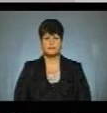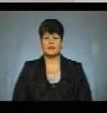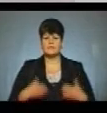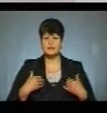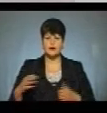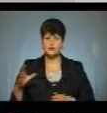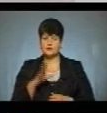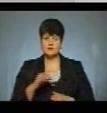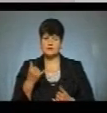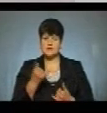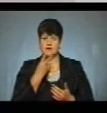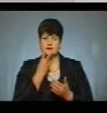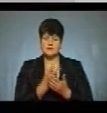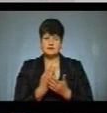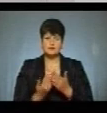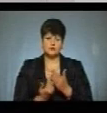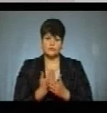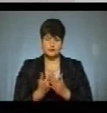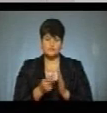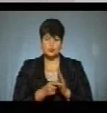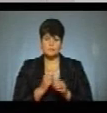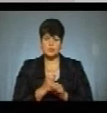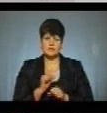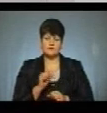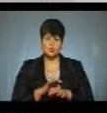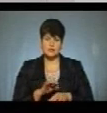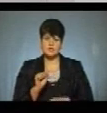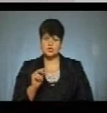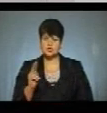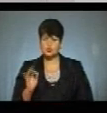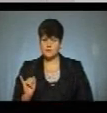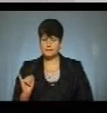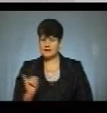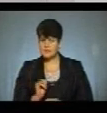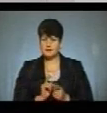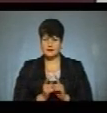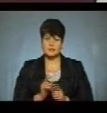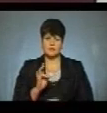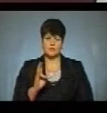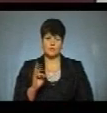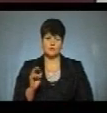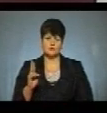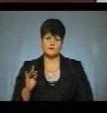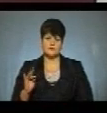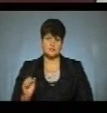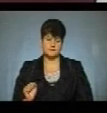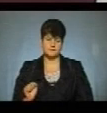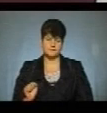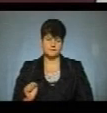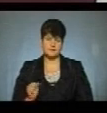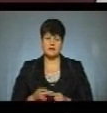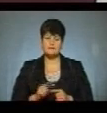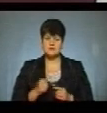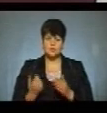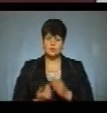Вітаю всіх, хто зараз з нами. Ви дивитесь новини. У студії для вас працюють ведуча Анастасія Чучко і сурдоперекладач Надія Коцовська. І у цьому випуску